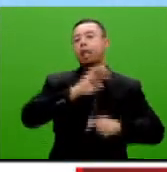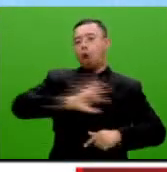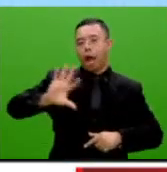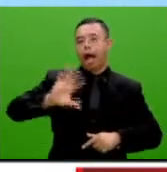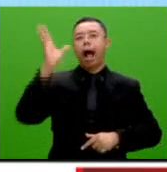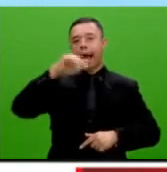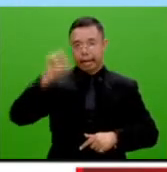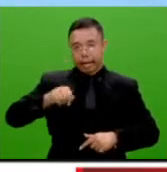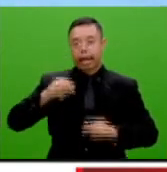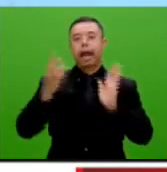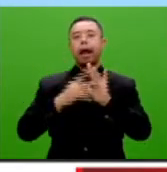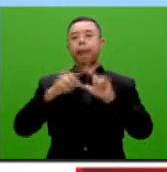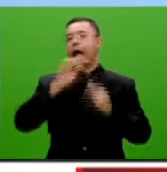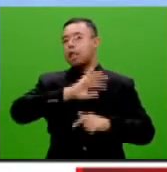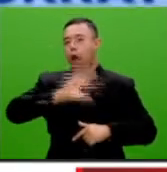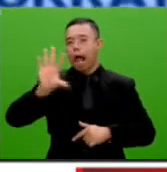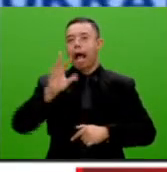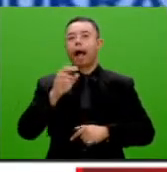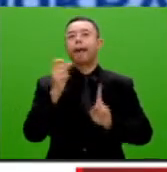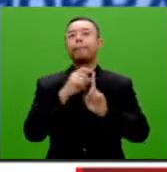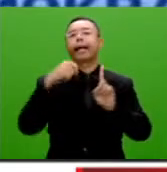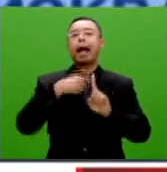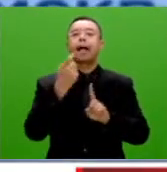hari ini, Mahkamah Agung menolak PK Muldoko